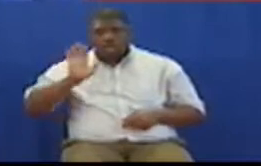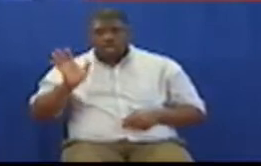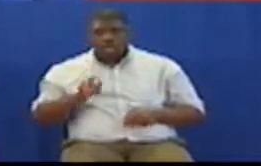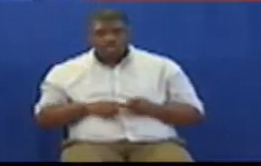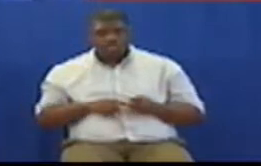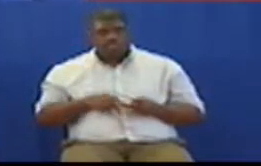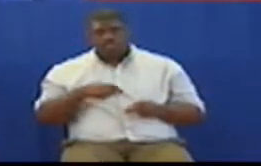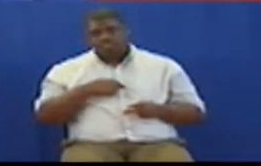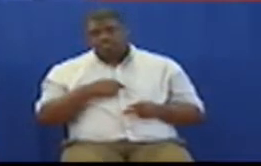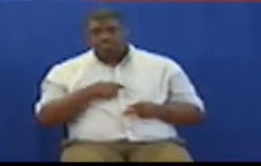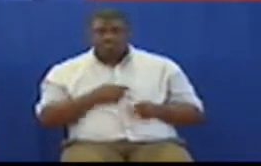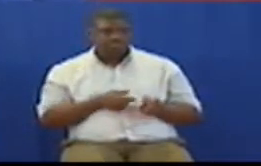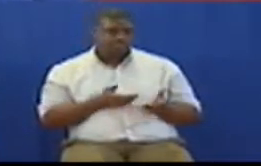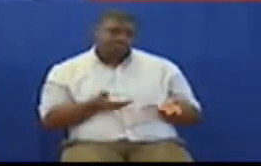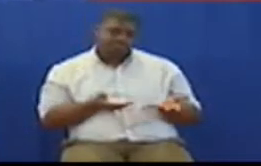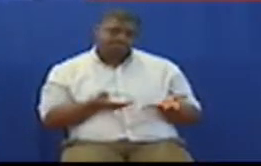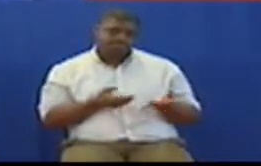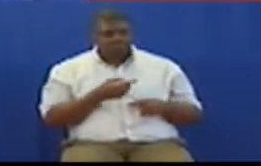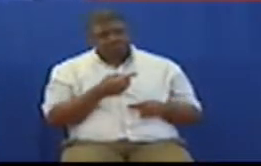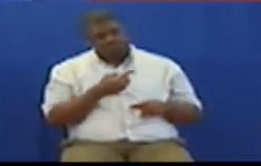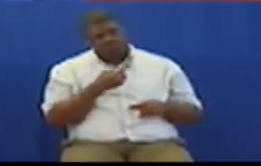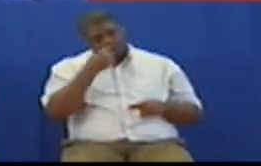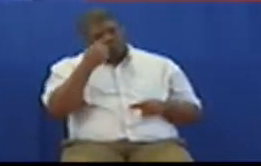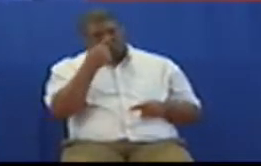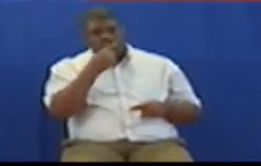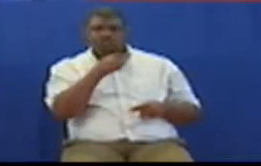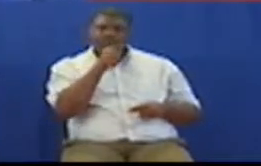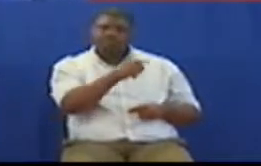are proud of you. Tunathamini sana mchango wako.